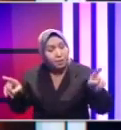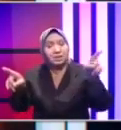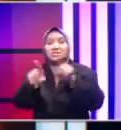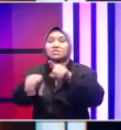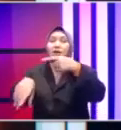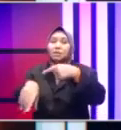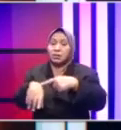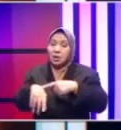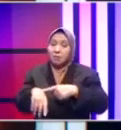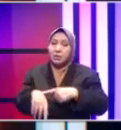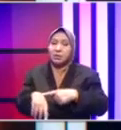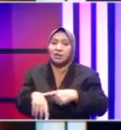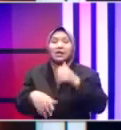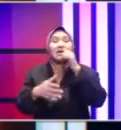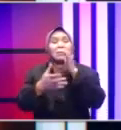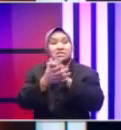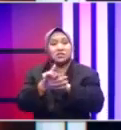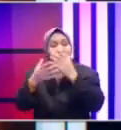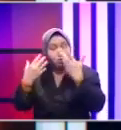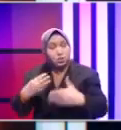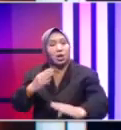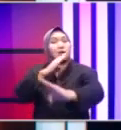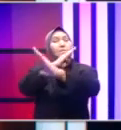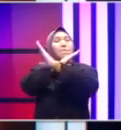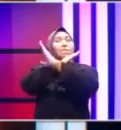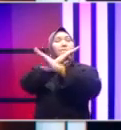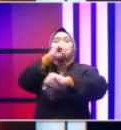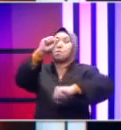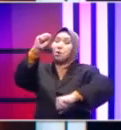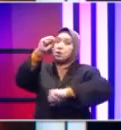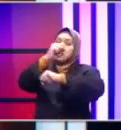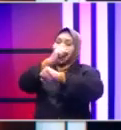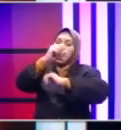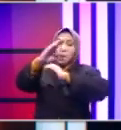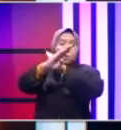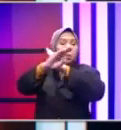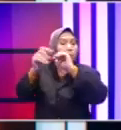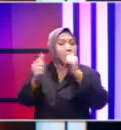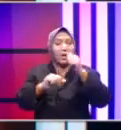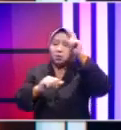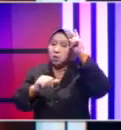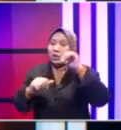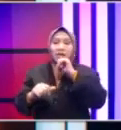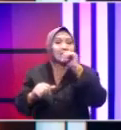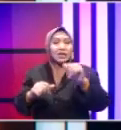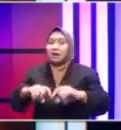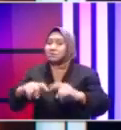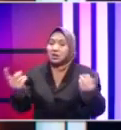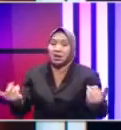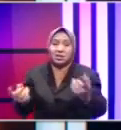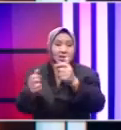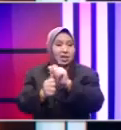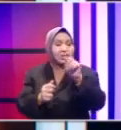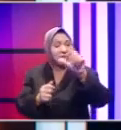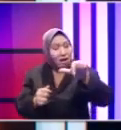juga aksi ispi telah dibela oleh Allah subhanahuwata'ala karena dia tidaklah tertalak dengan talak yang